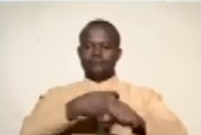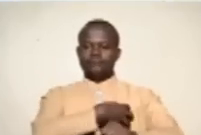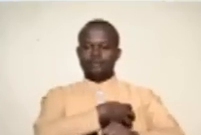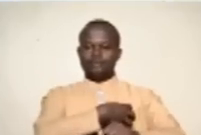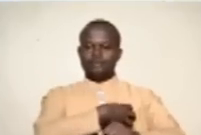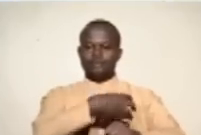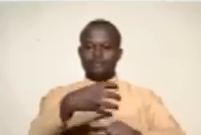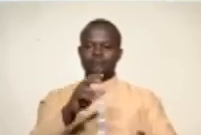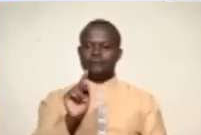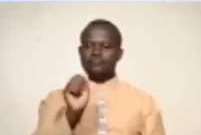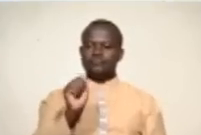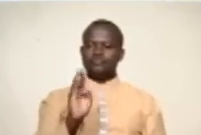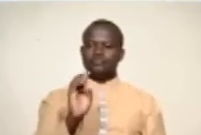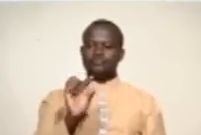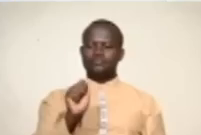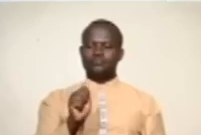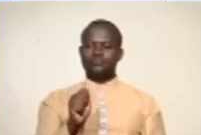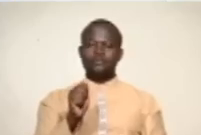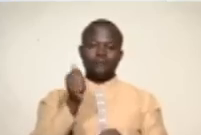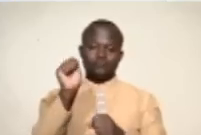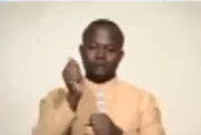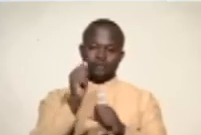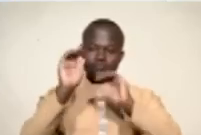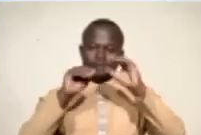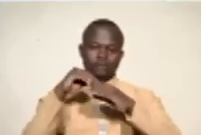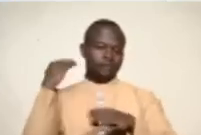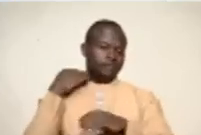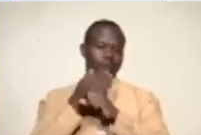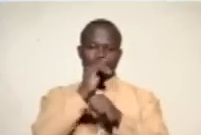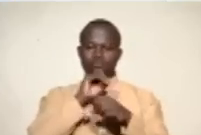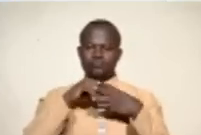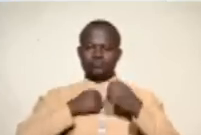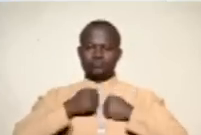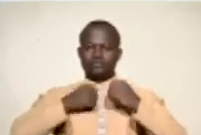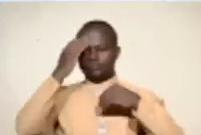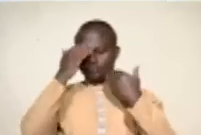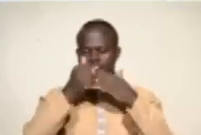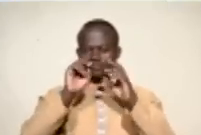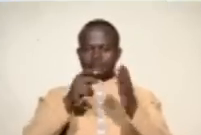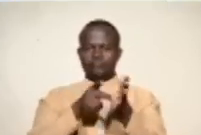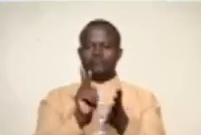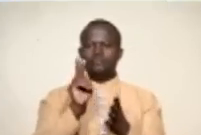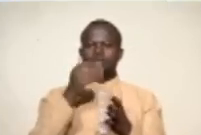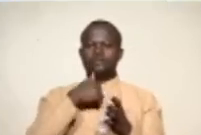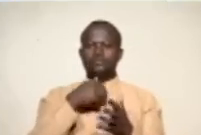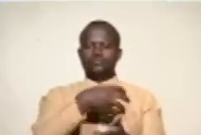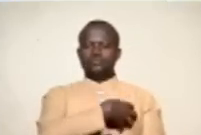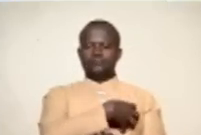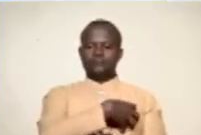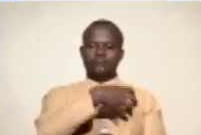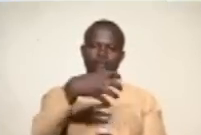ry'imitungo ya Kabuga Félicien ukekwaho uruhare muri Jenoside yakorewe Abatutsi mu Rwanda kugira ngo hishyurwe abafite